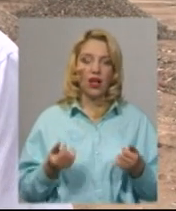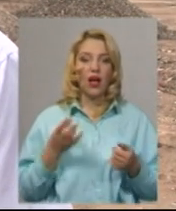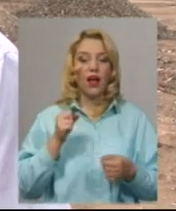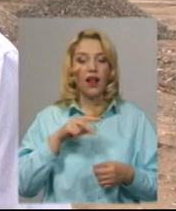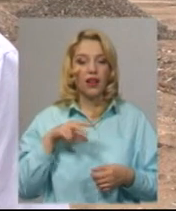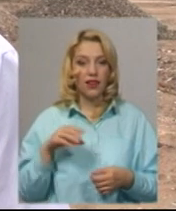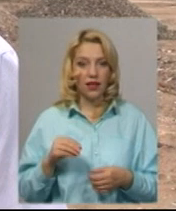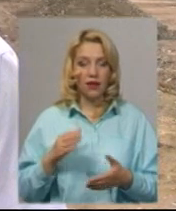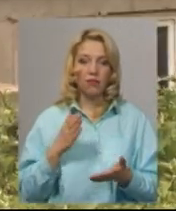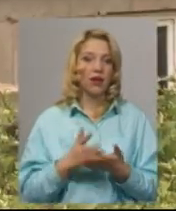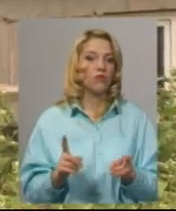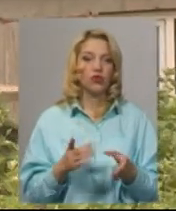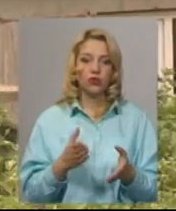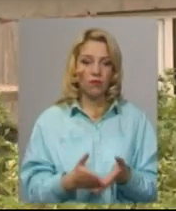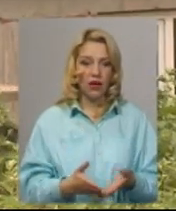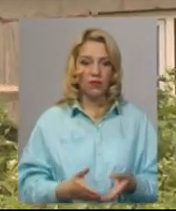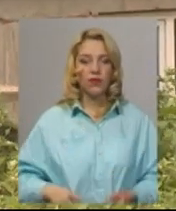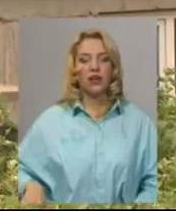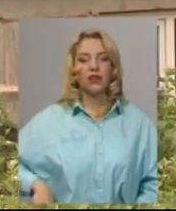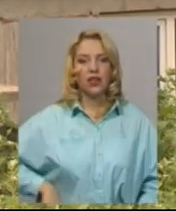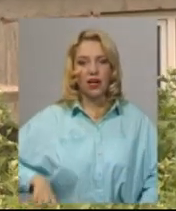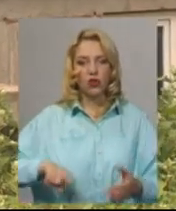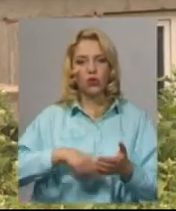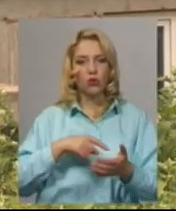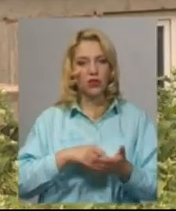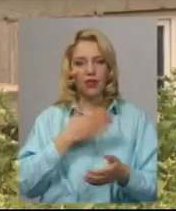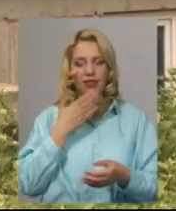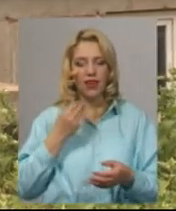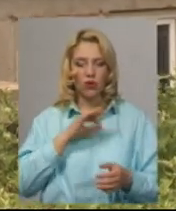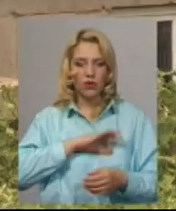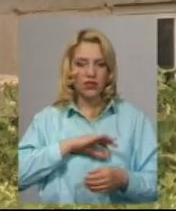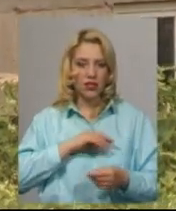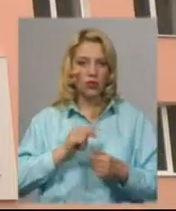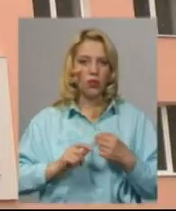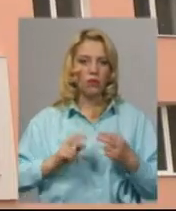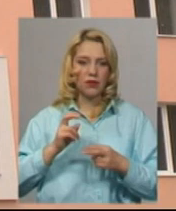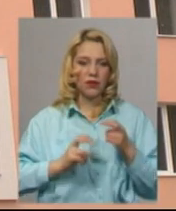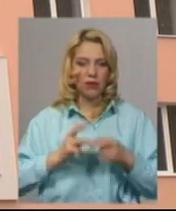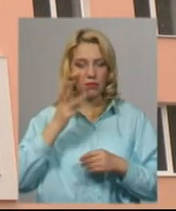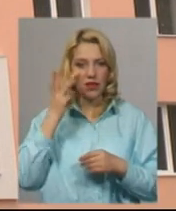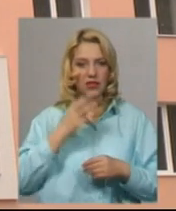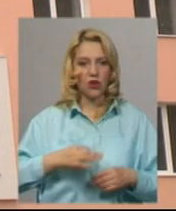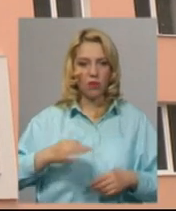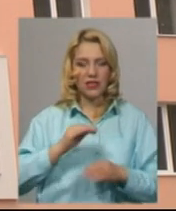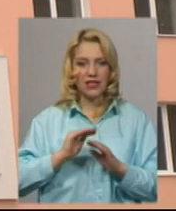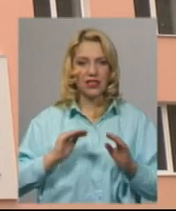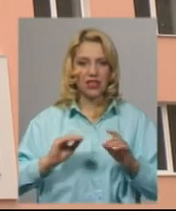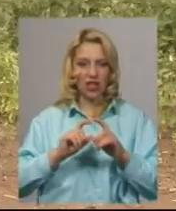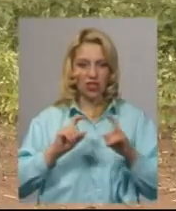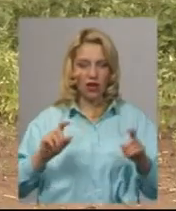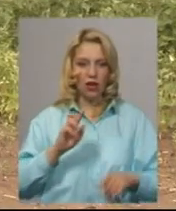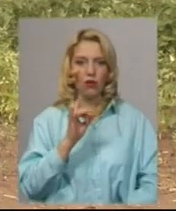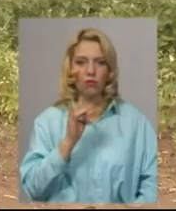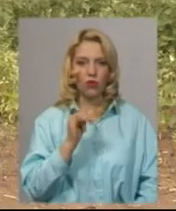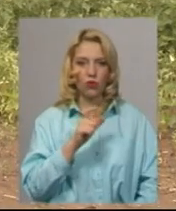маємо те, що маємо. Директорка комунального некомерційного підприємства Хмельницька обласна дитяча лікарня Хмельницької обласної ради Лілія